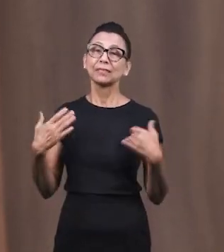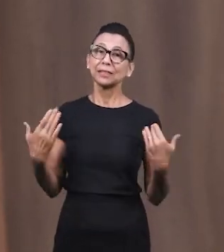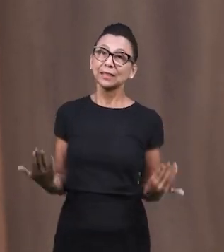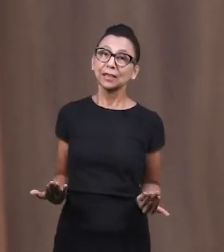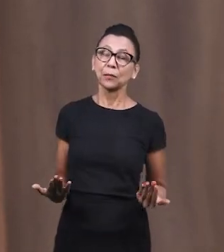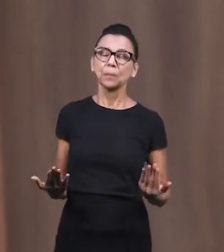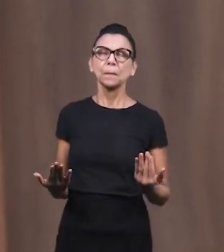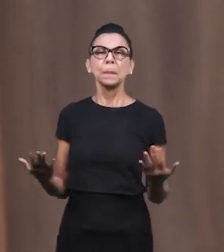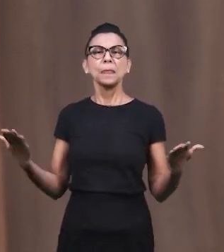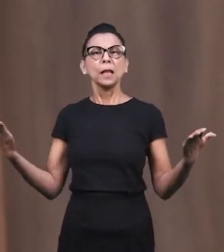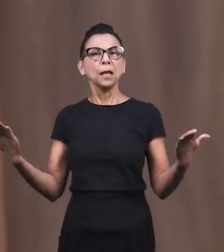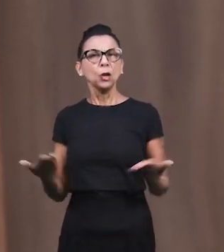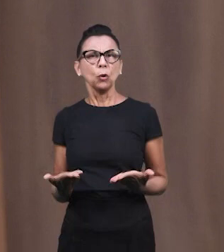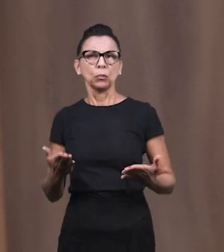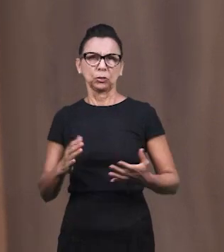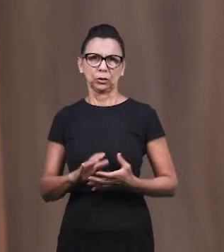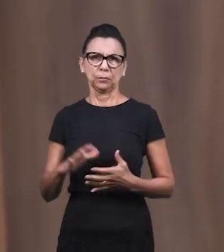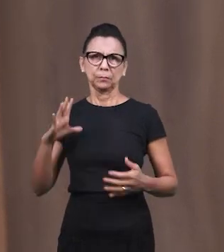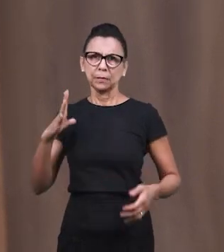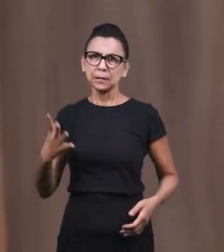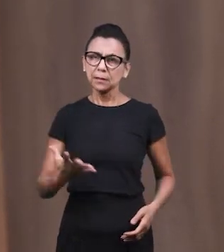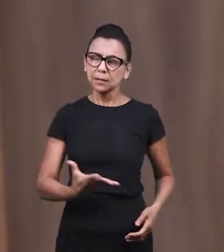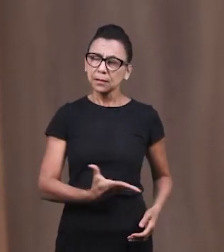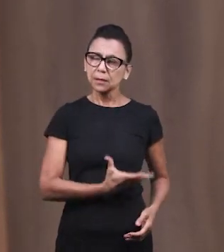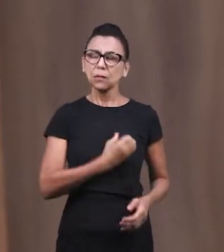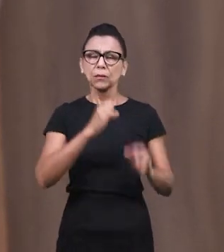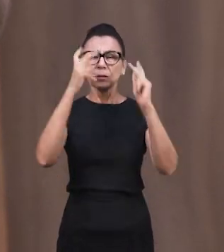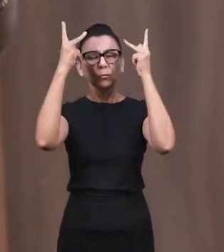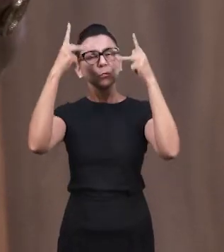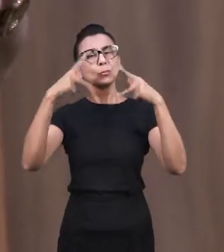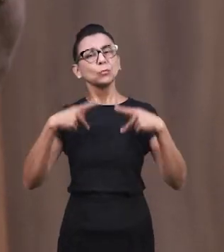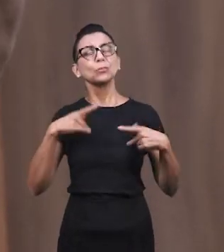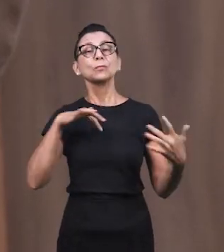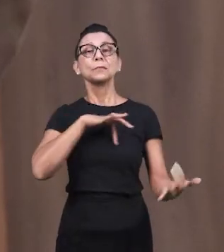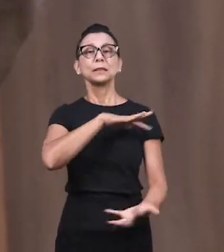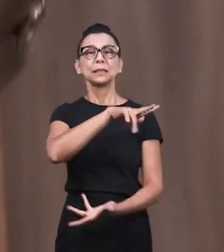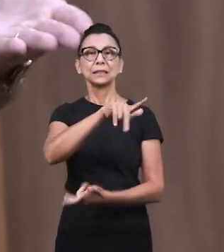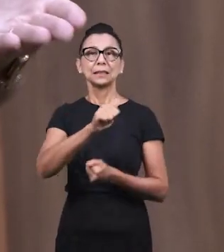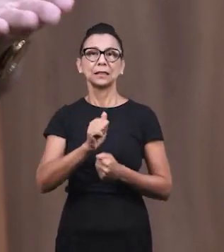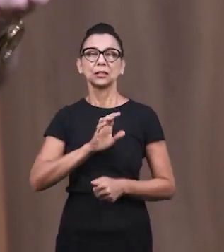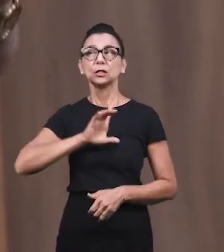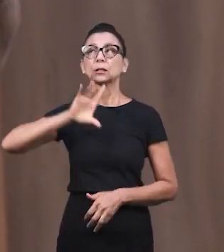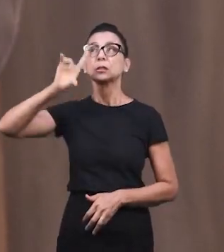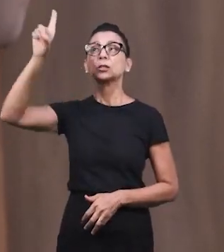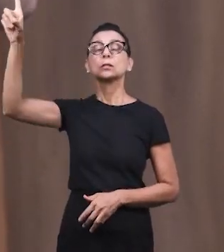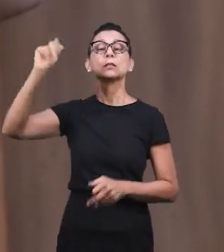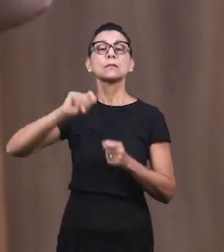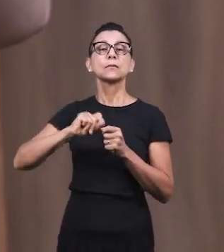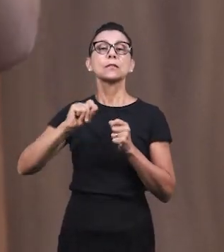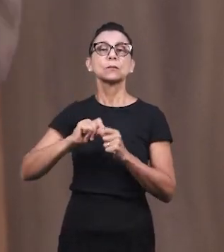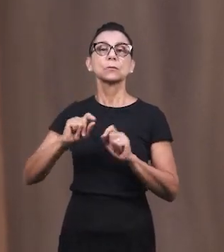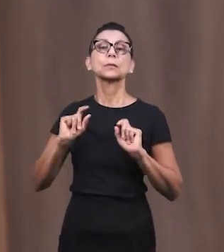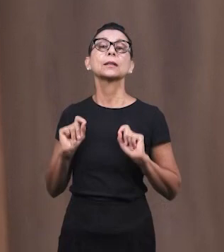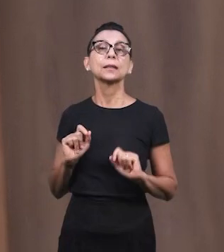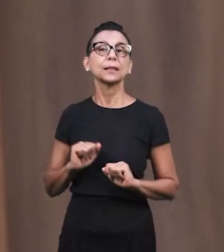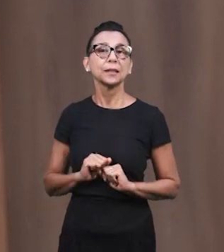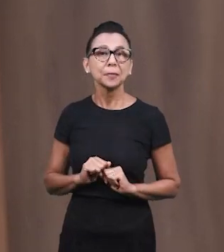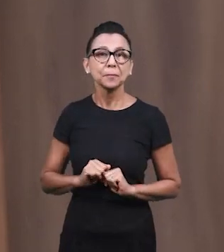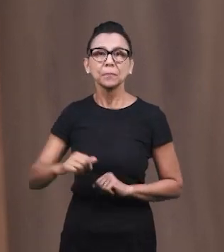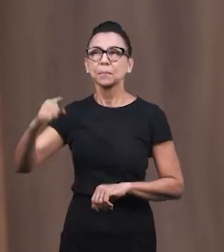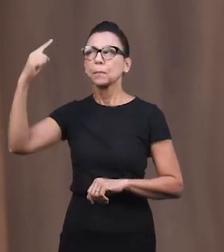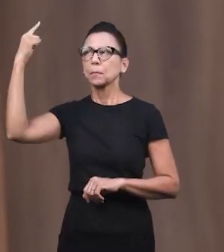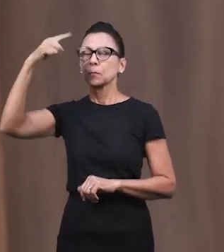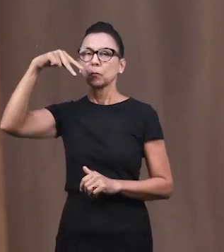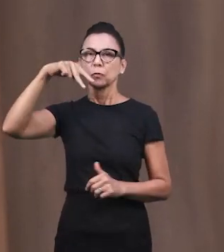Le Seigneur, il a envoyé Jésus depuis l'éternité. Il a sacrifié, il est mort afin que